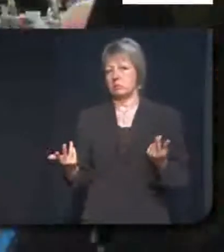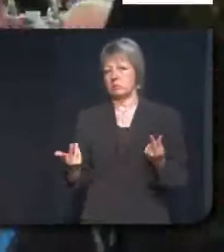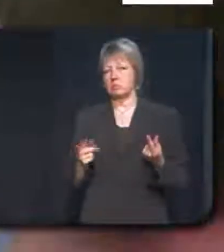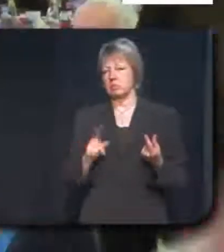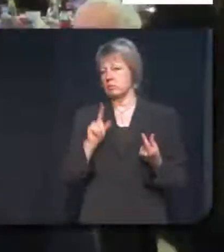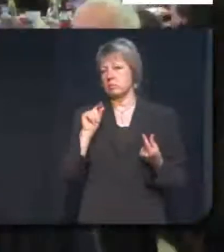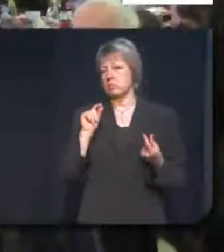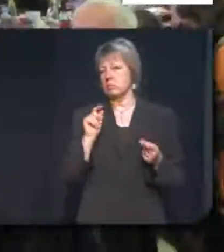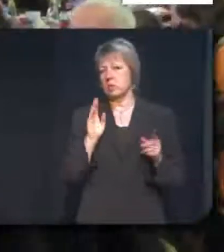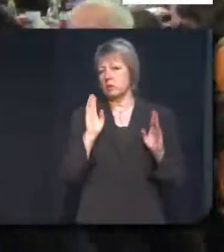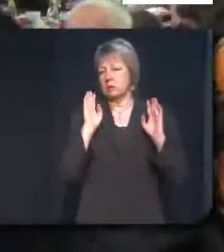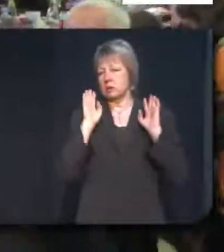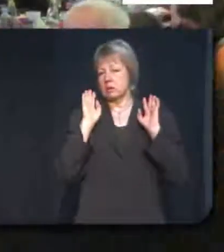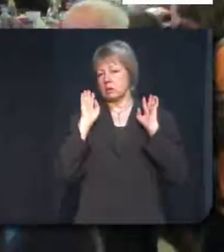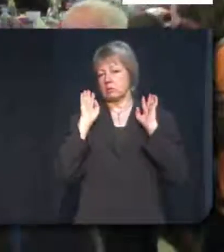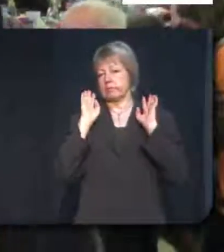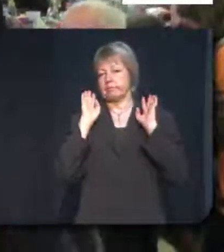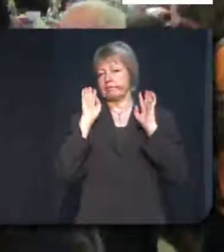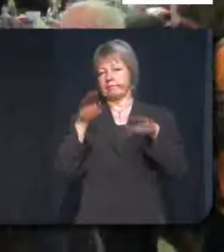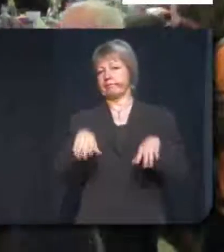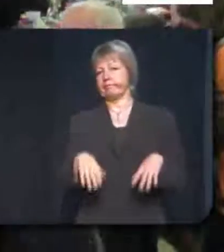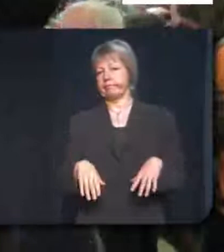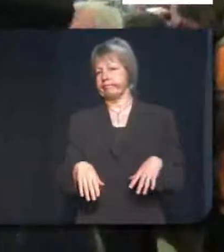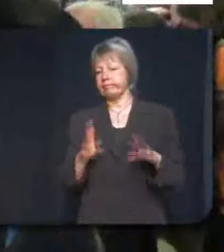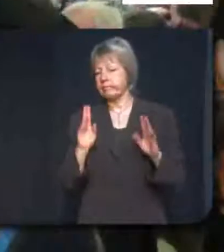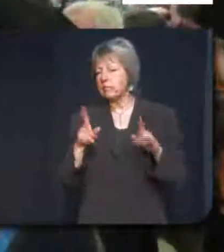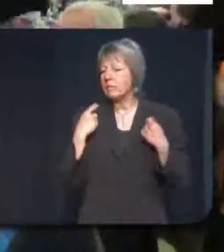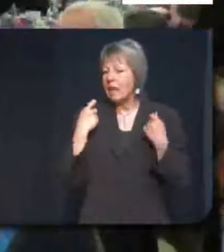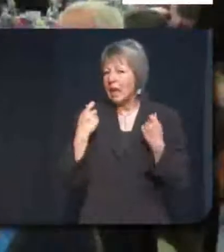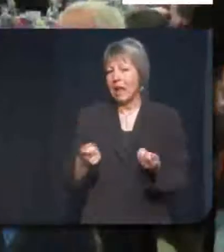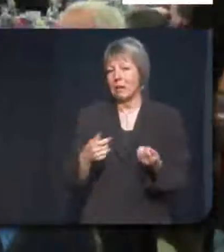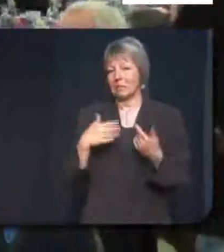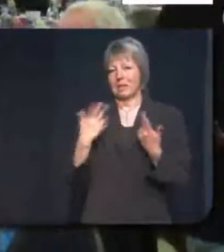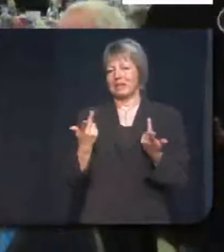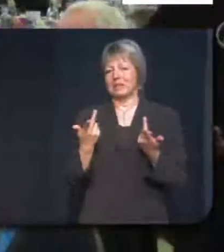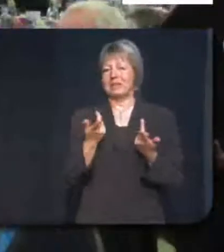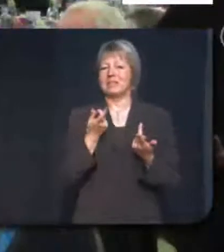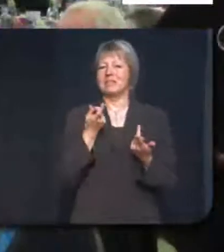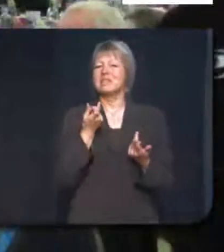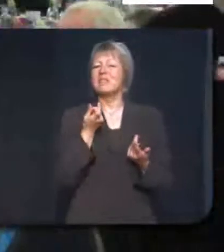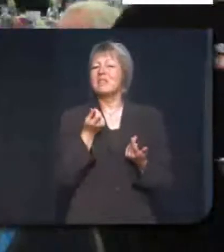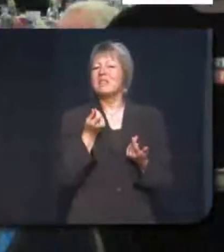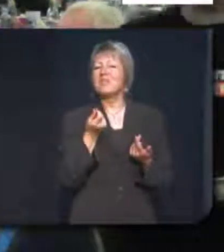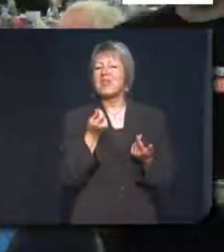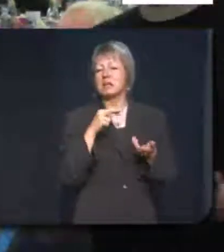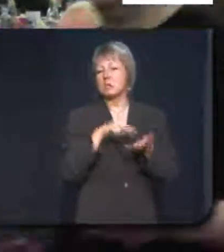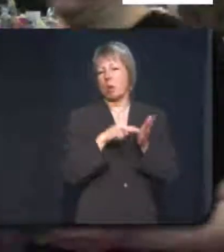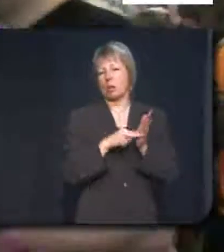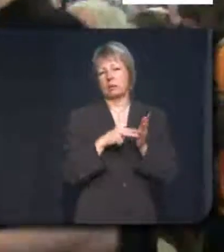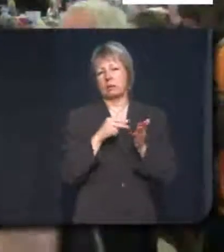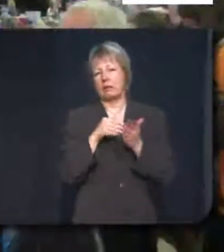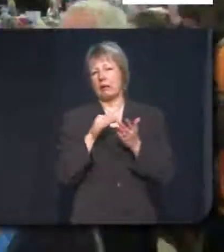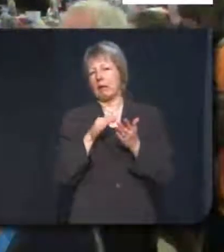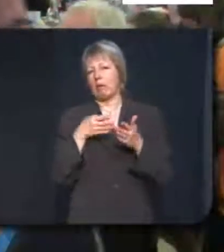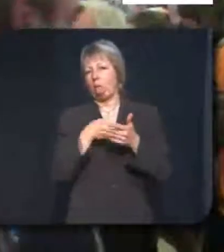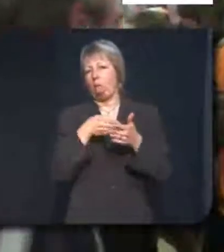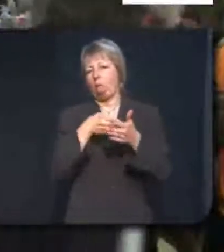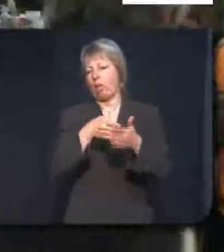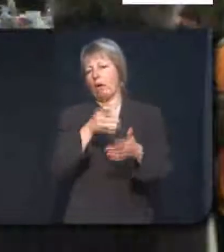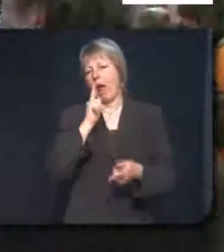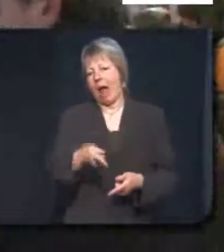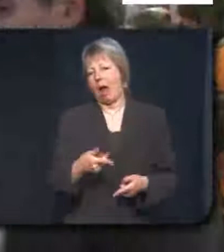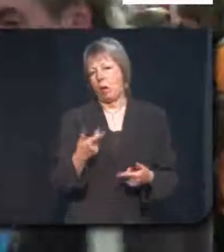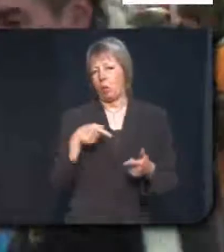und dann läuft das in Europa dann wieder finanzpolitisch auch nicht mehr weiter weil alles ziemlich verunsichert ist vielen Dank